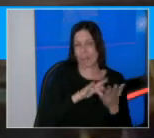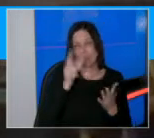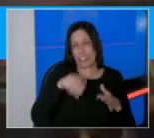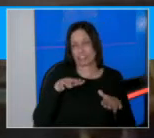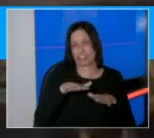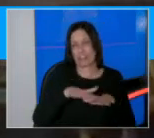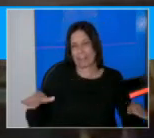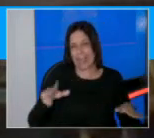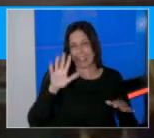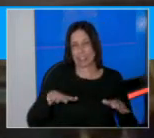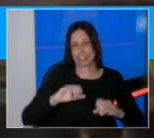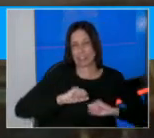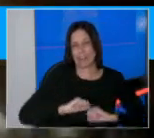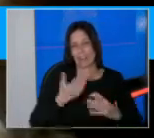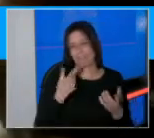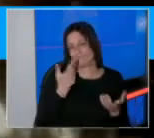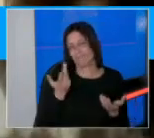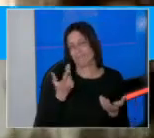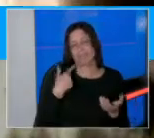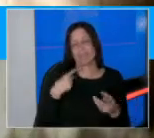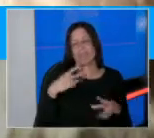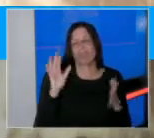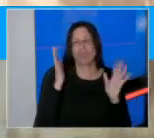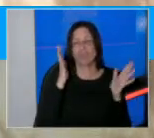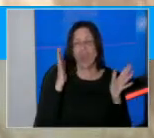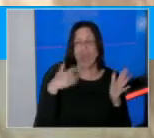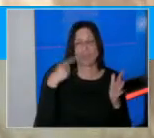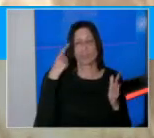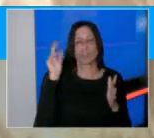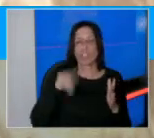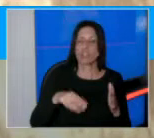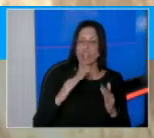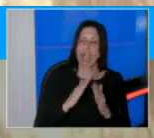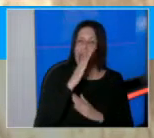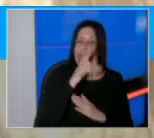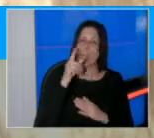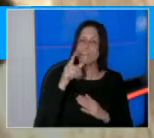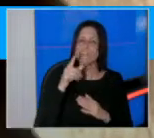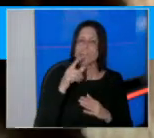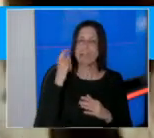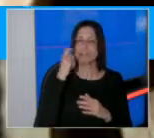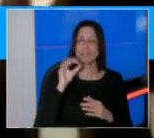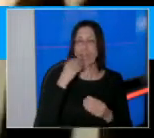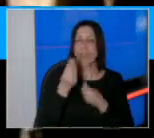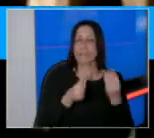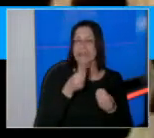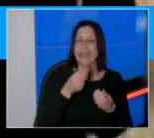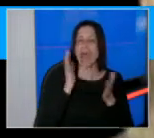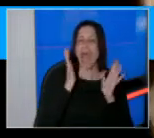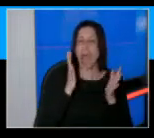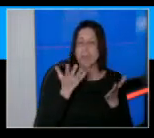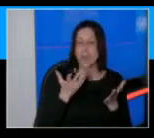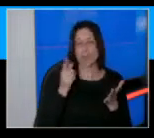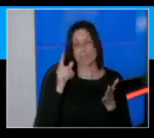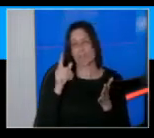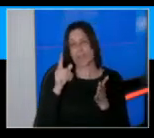פשוט מחריד. אני מעריכה שיש עלייה בפשעי המין החמורים וירידה בפגיעות מיניות